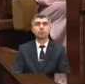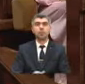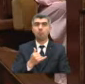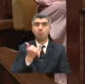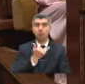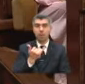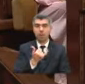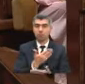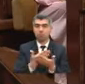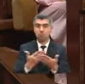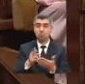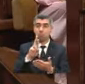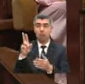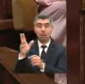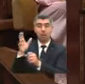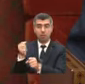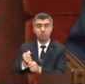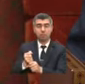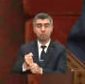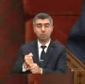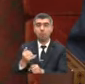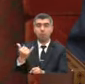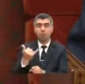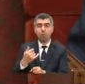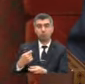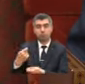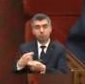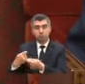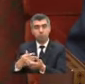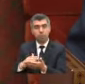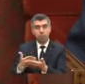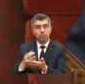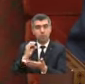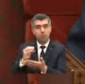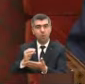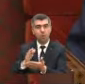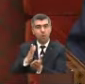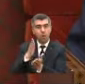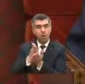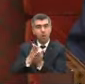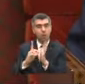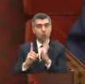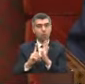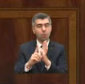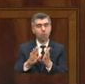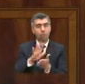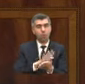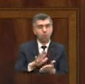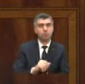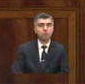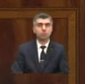الورش الملكي الكبير، وعلى الضرورة الاقتصادية والاجتماعية والحقوقية،